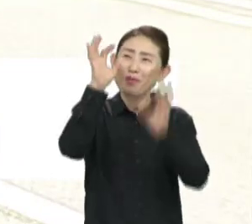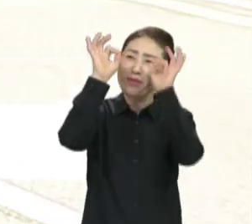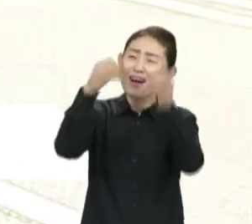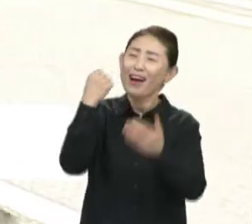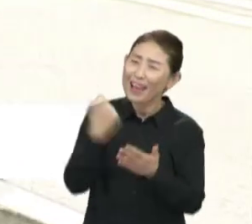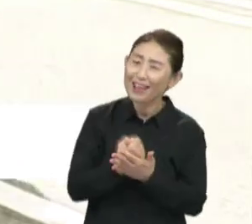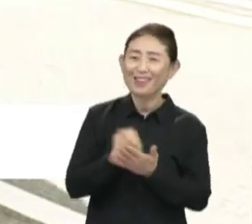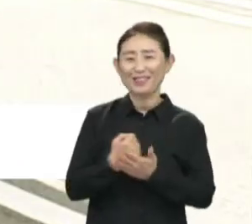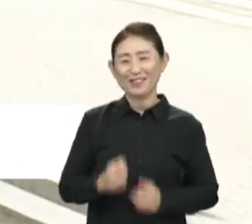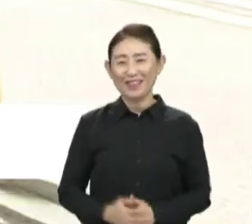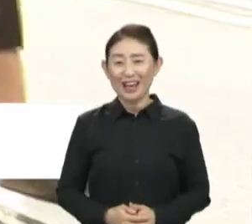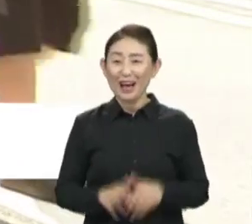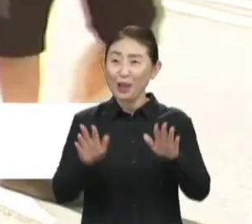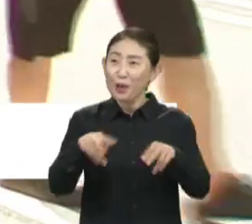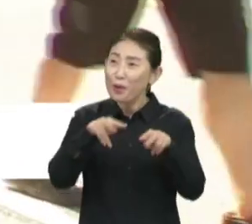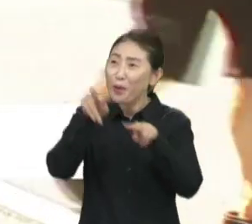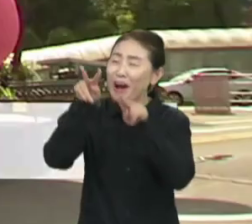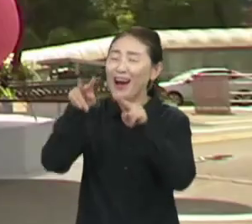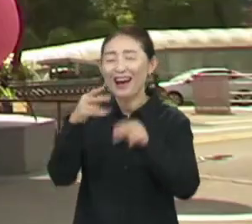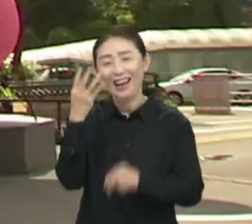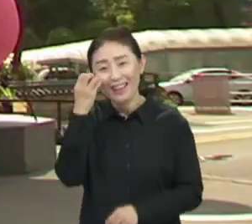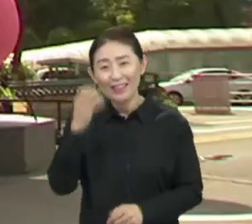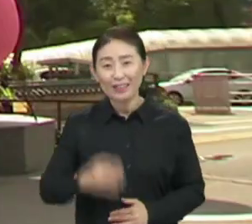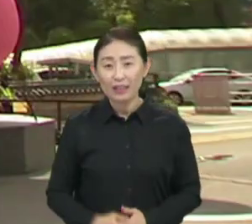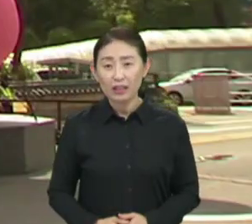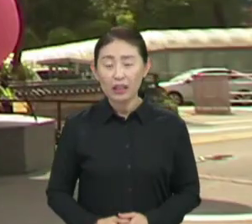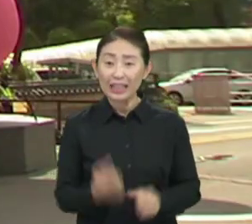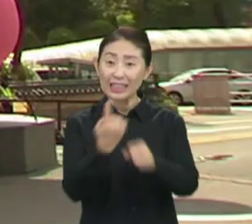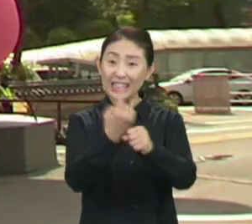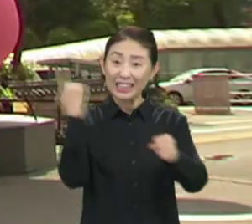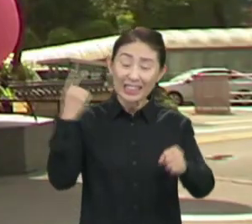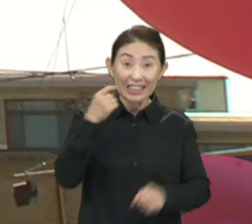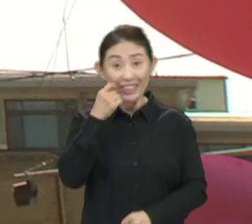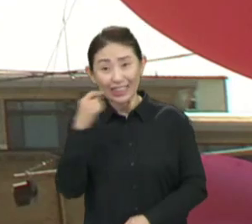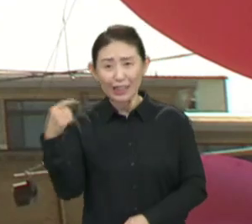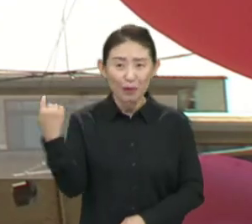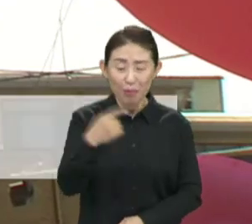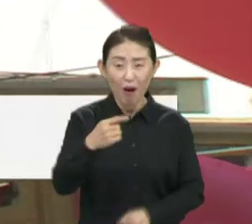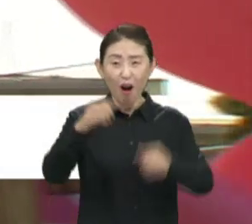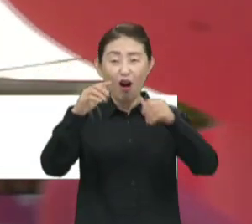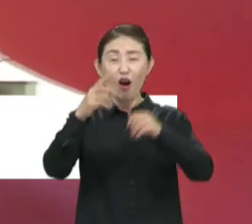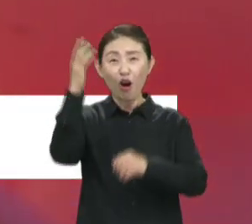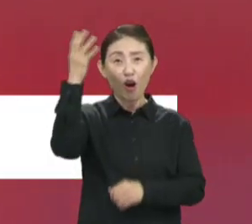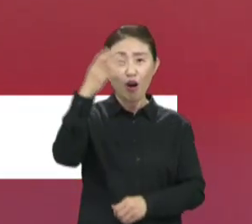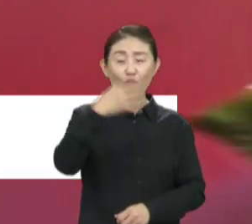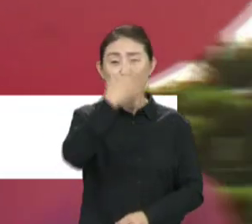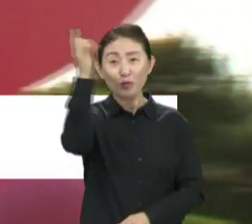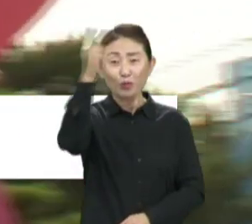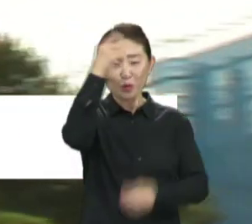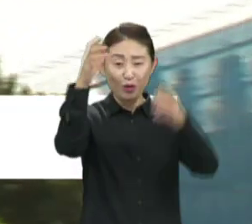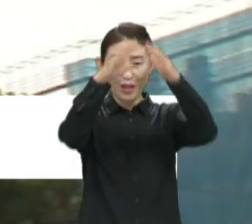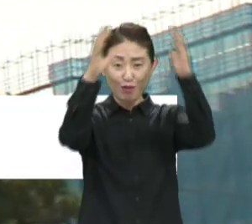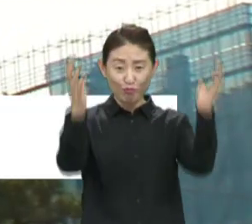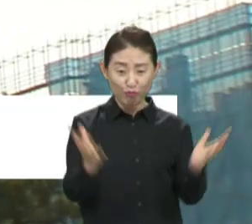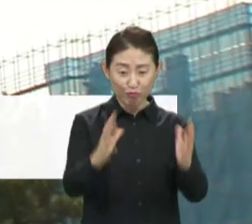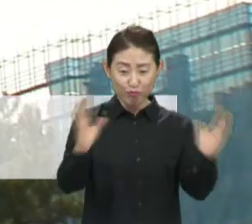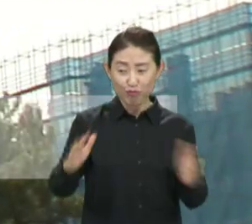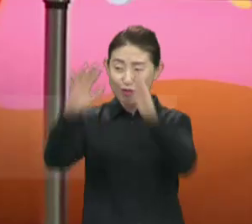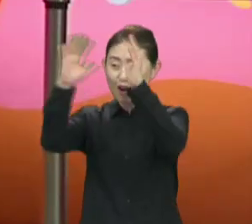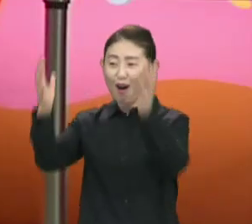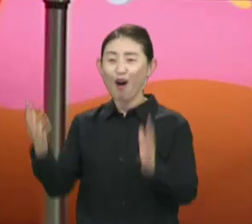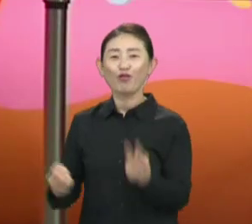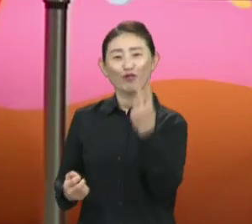안타까우면서 이번에 이렇게 보니까 신기해요. 지난해 큰 인기를 끌었던 대형 꿈돌이 포토존에는 꿈순이까지